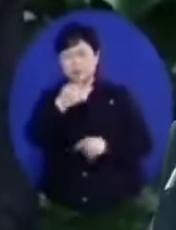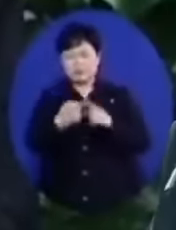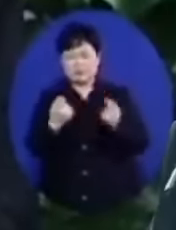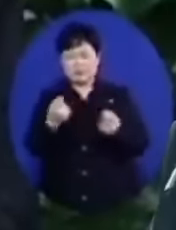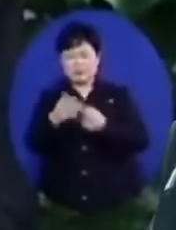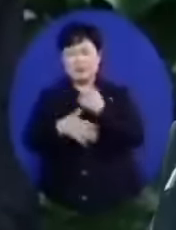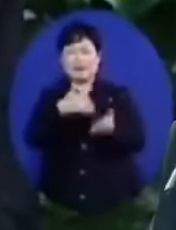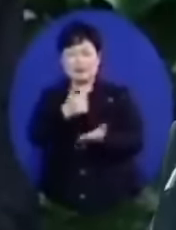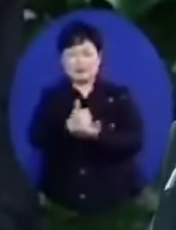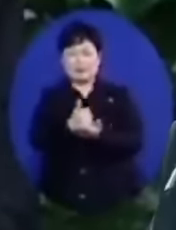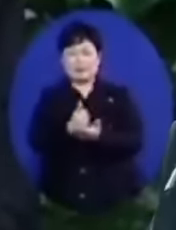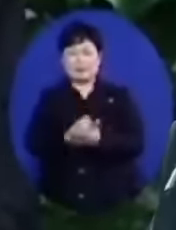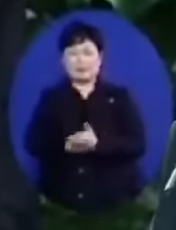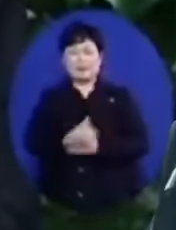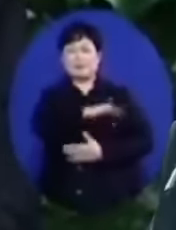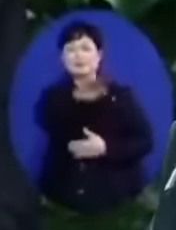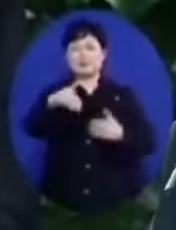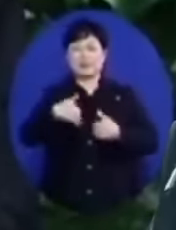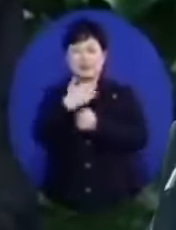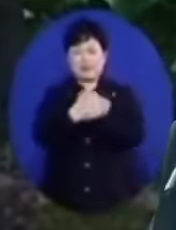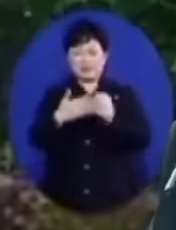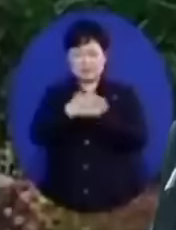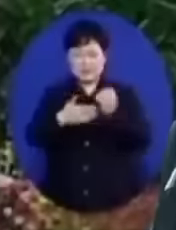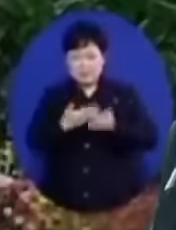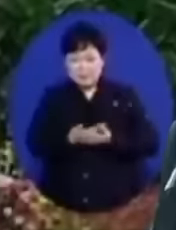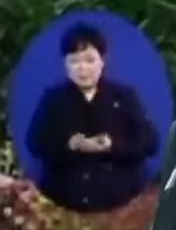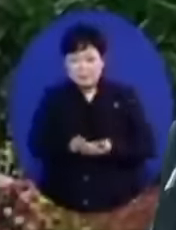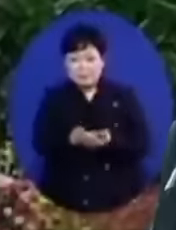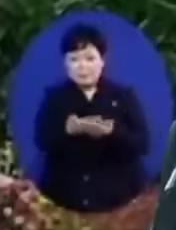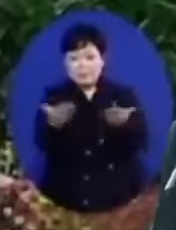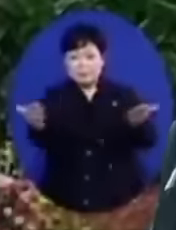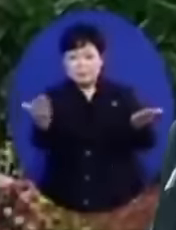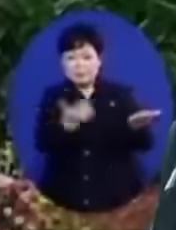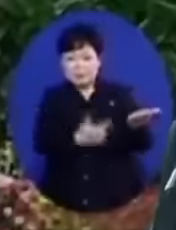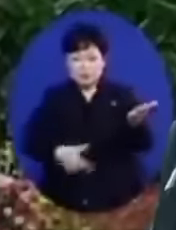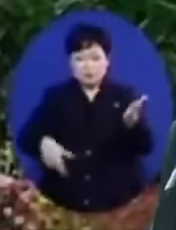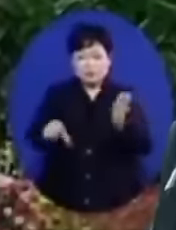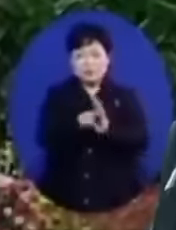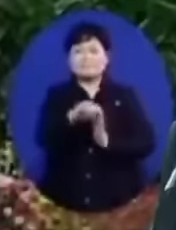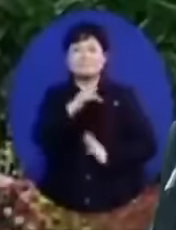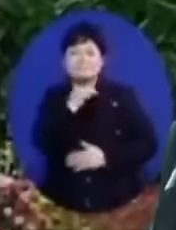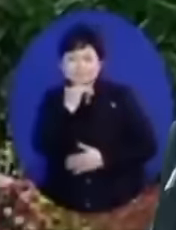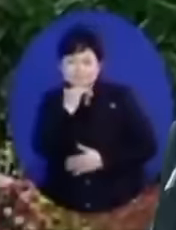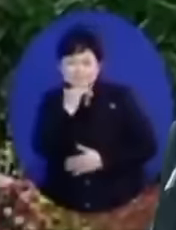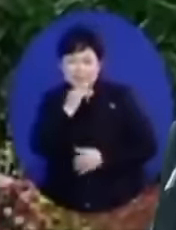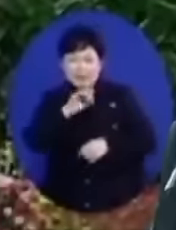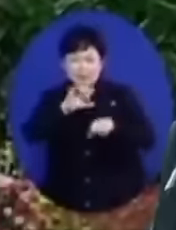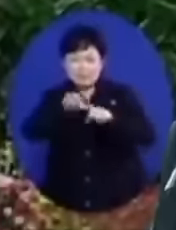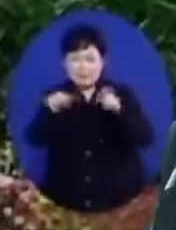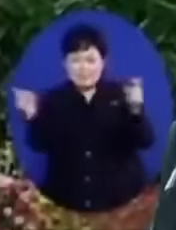하나님은 우리에게 은혜를 베풀게 하려고 기다리는 것입니다. 타이밍을 맞추는 거예요.